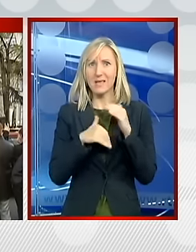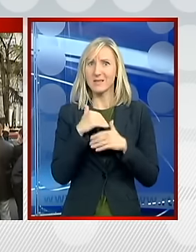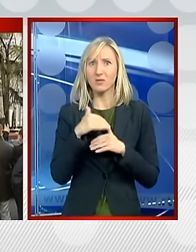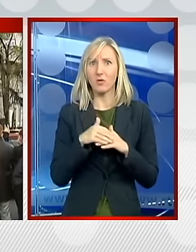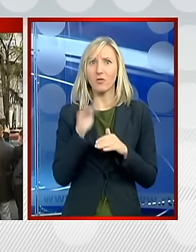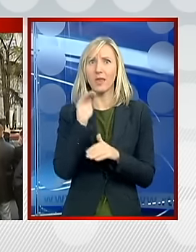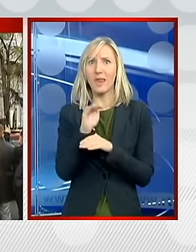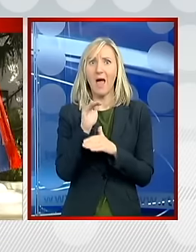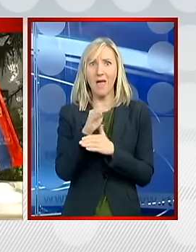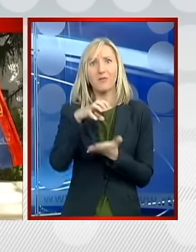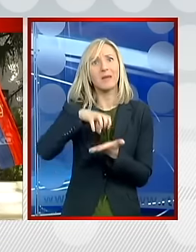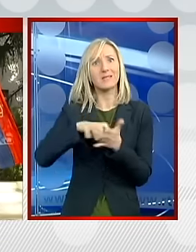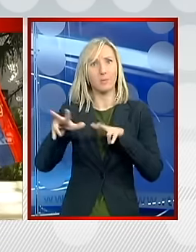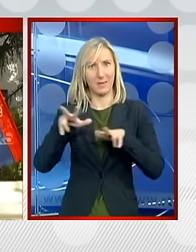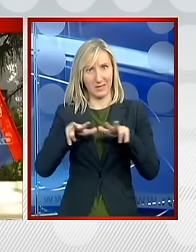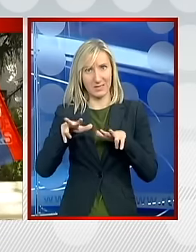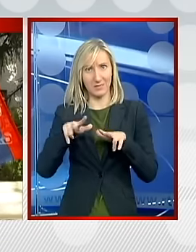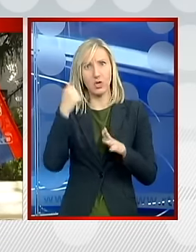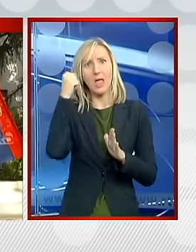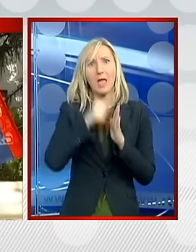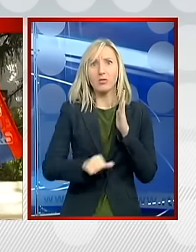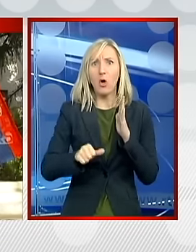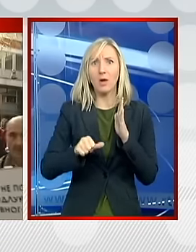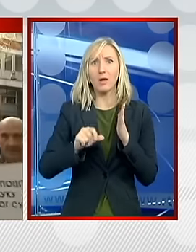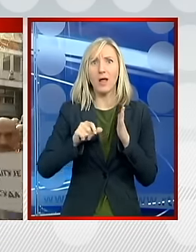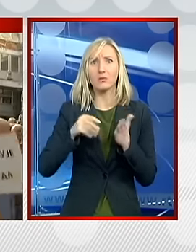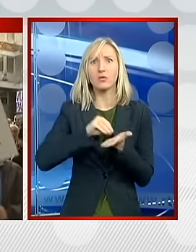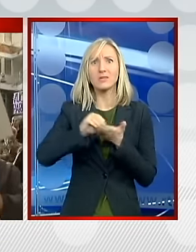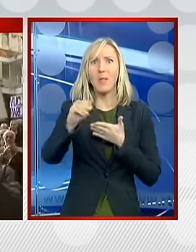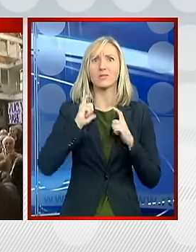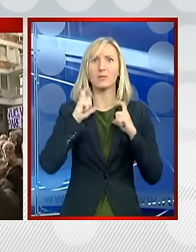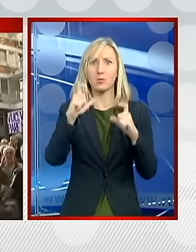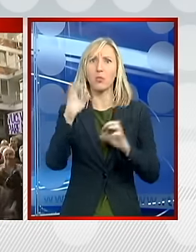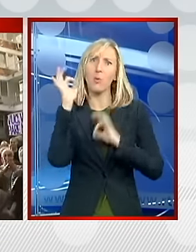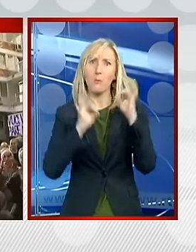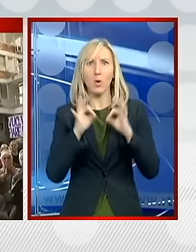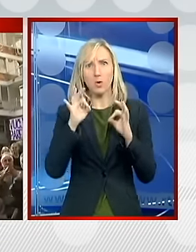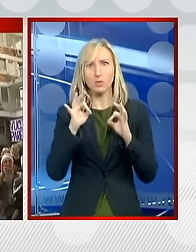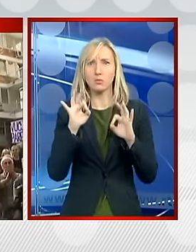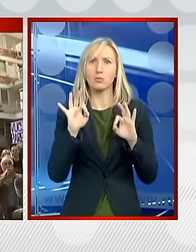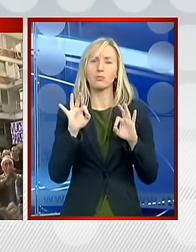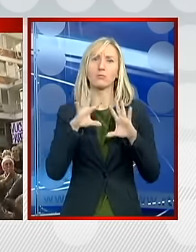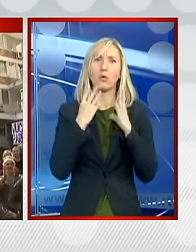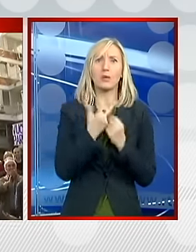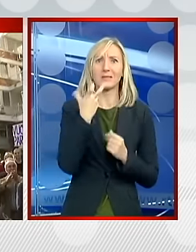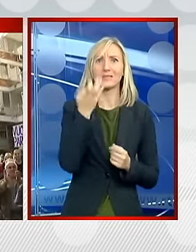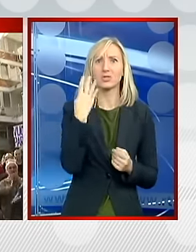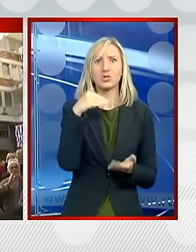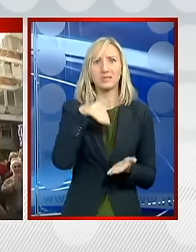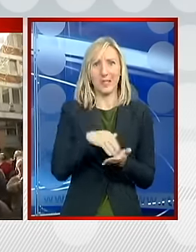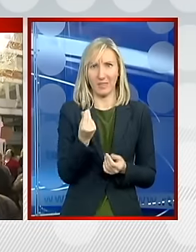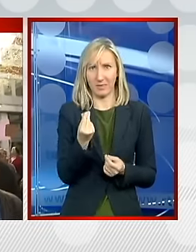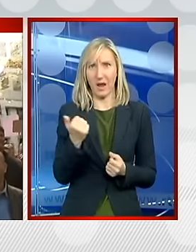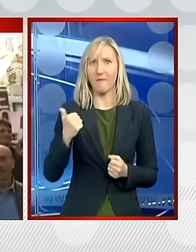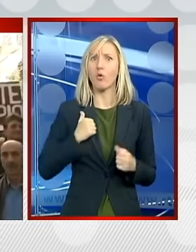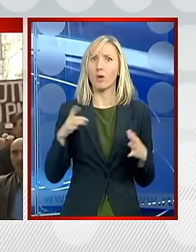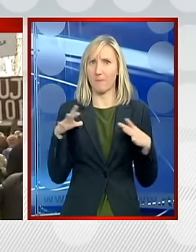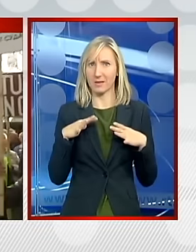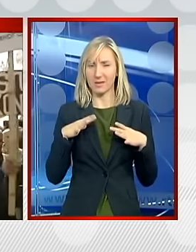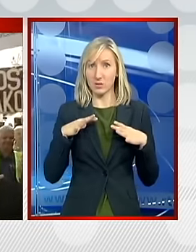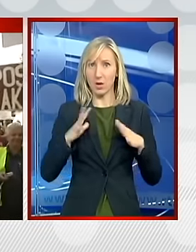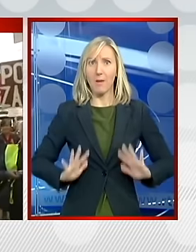Nezadovoljni najavom resornog ministarstva da će im jednokratno isplatiti dug u prosečnom iznosu od 340 hiljada dinara, vojni